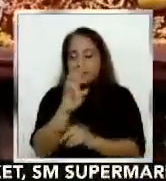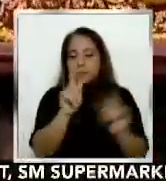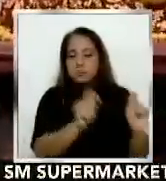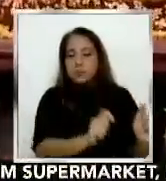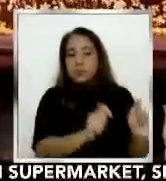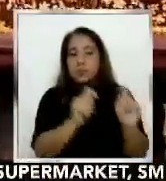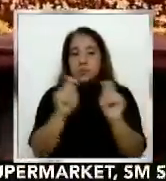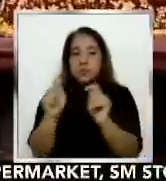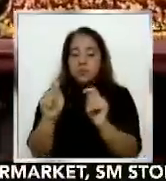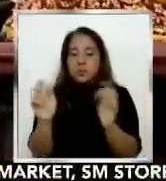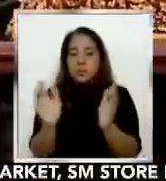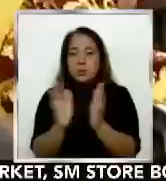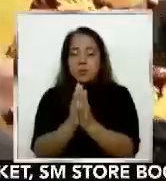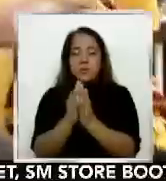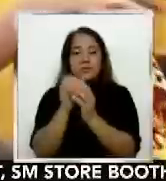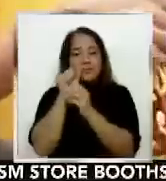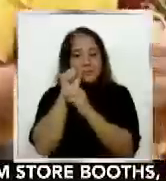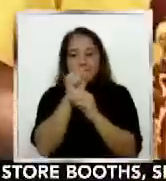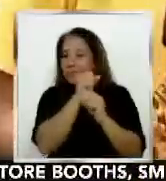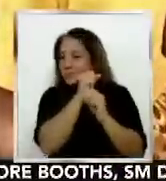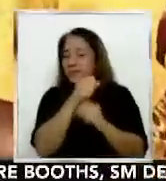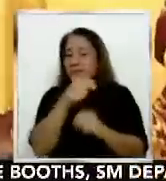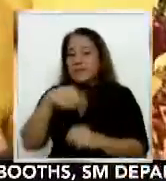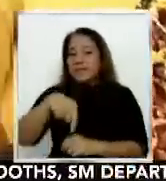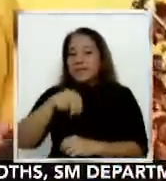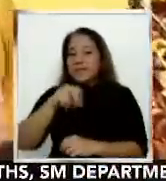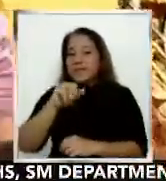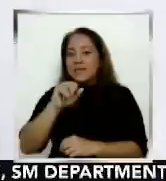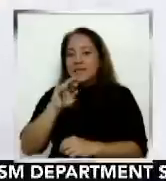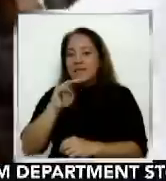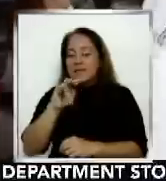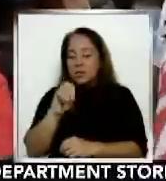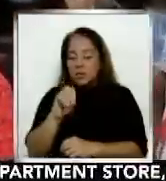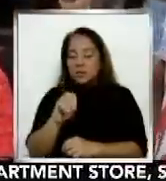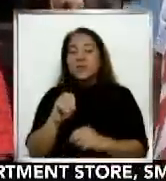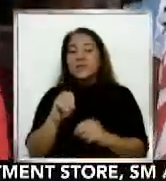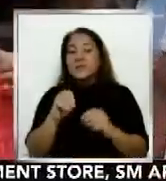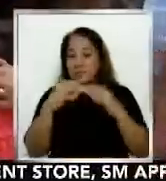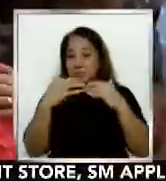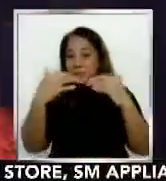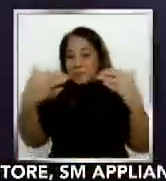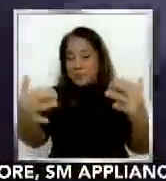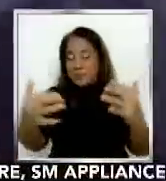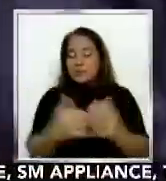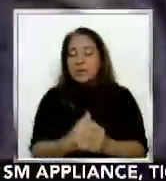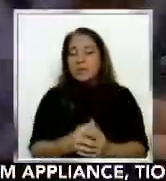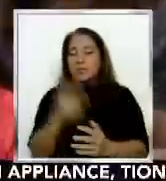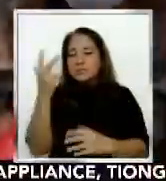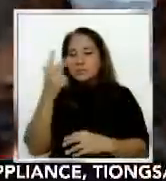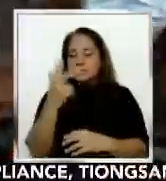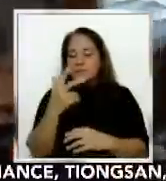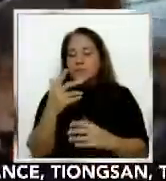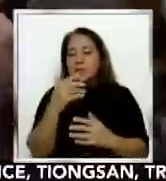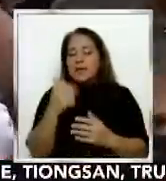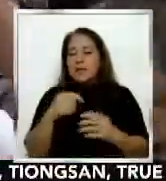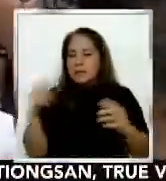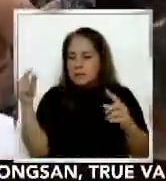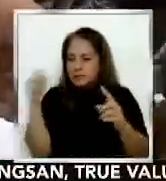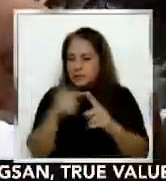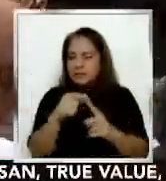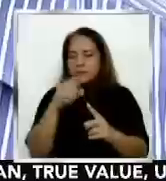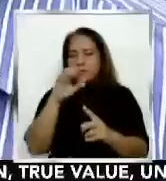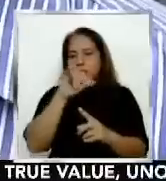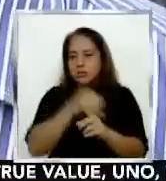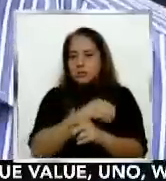o pahalik sa Quirino Grandstand para sa 3-day celebration hanggang sa mismong araw ng pista. Wala po